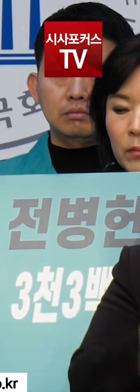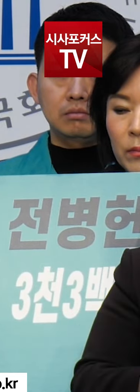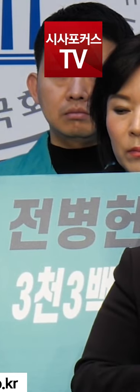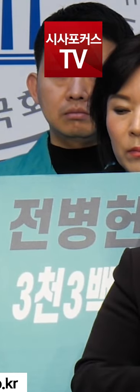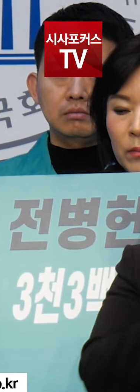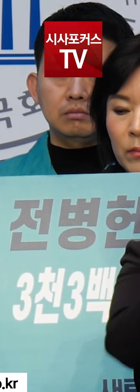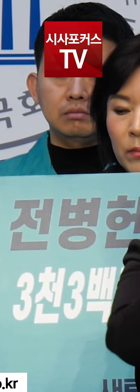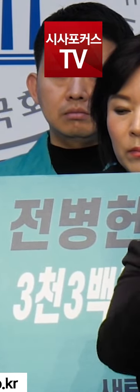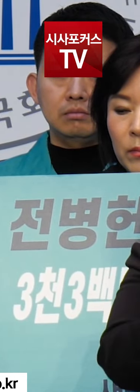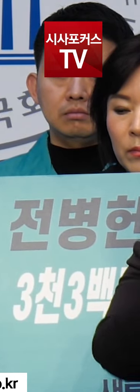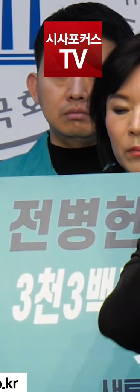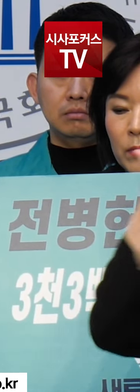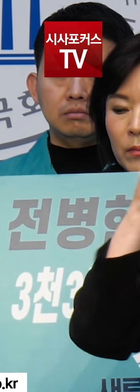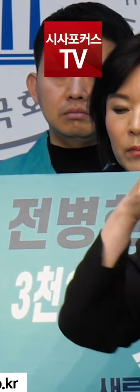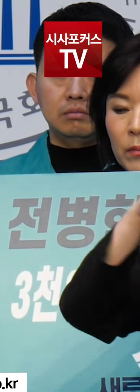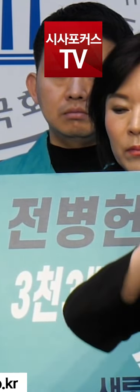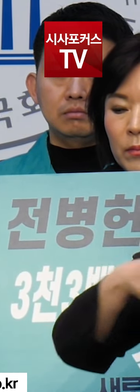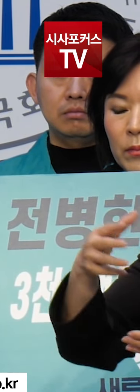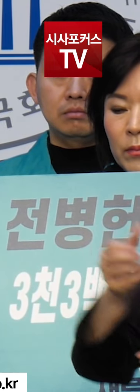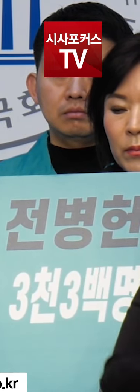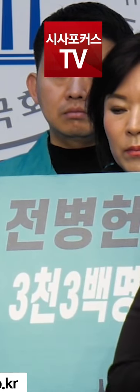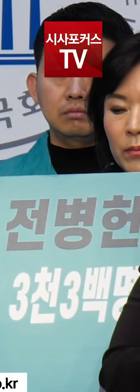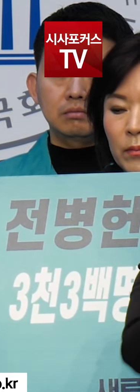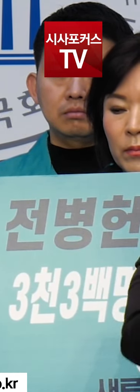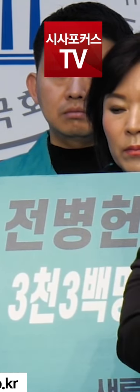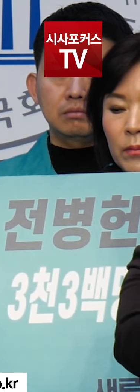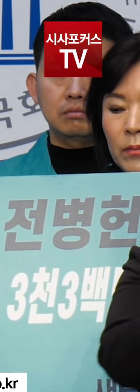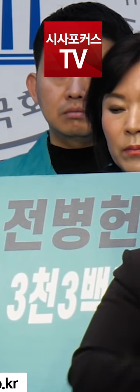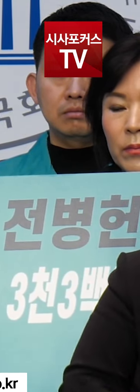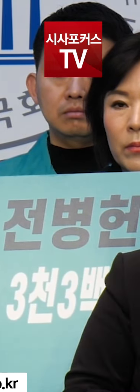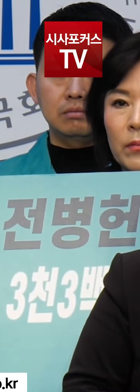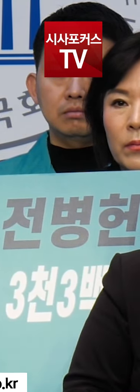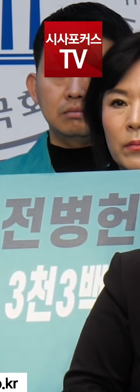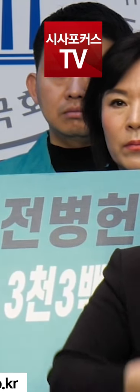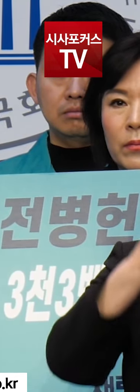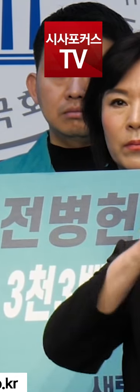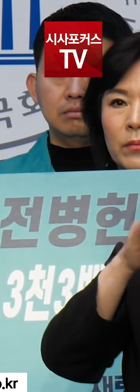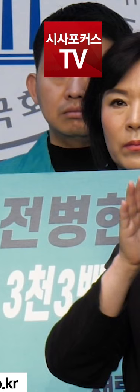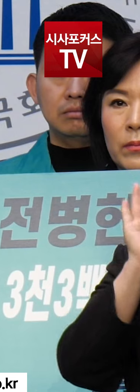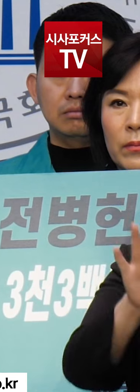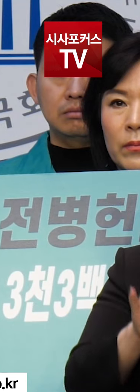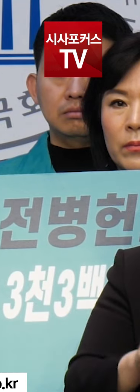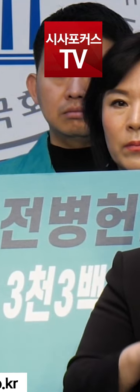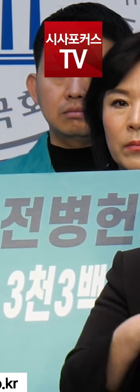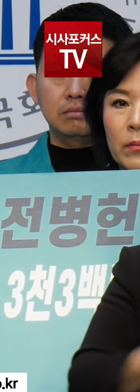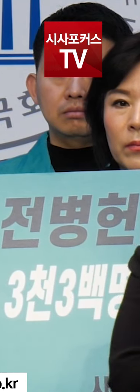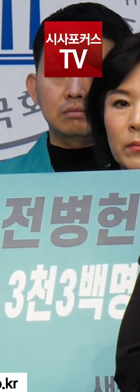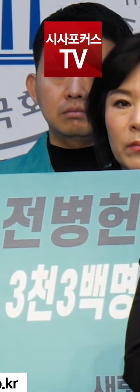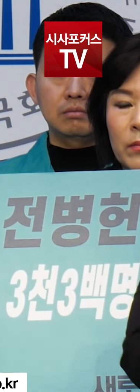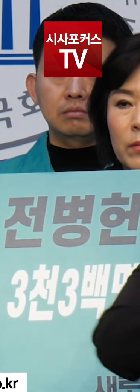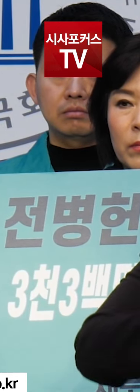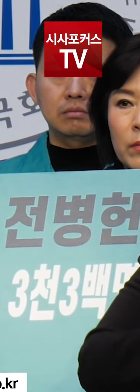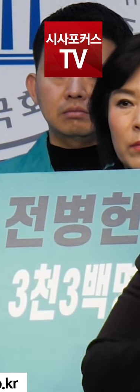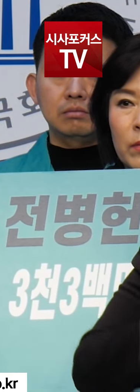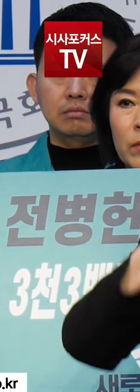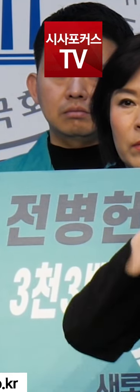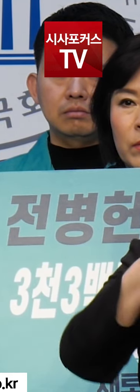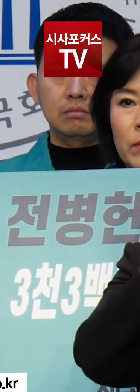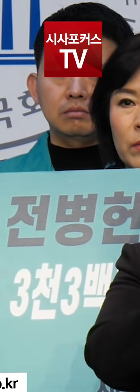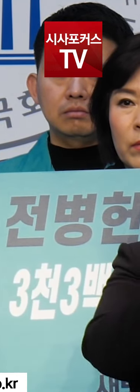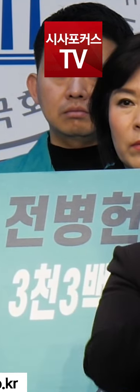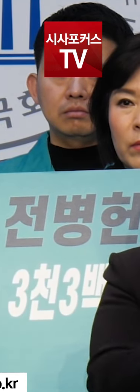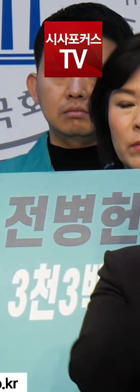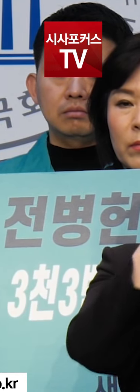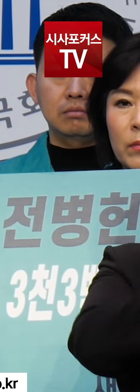정신을 이어가겠습니다. 새로운 미래가 단순한 제3지대가 아닌 강건하고 새로운 민주당을